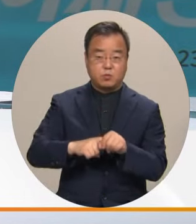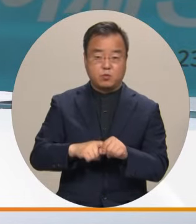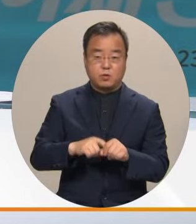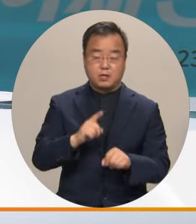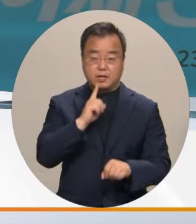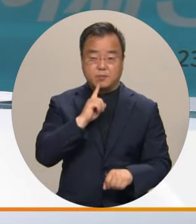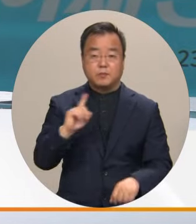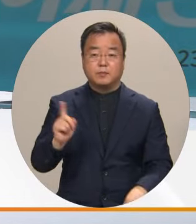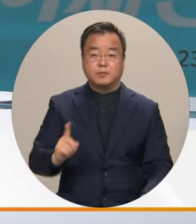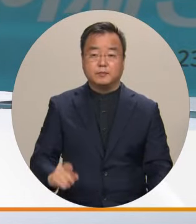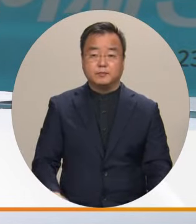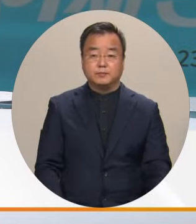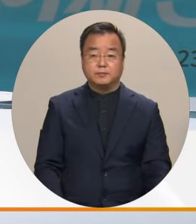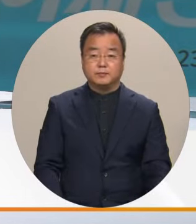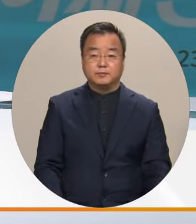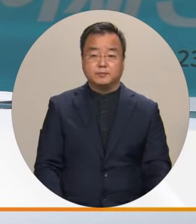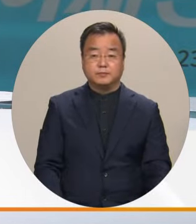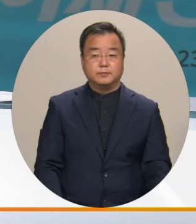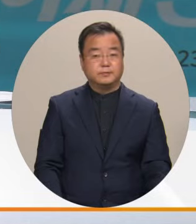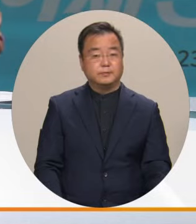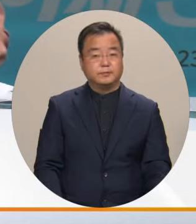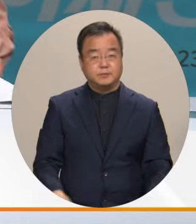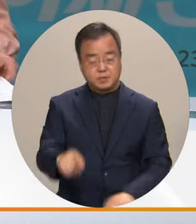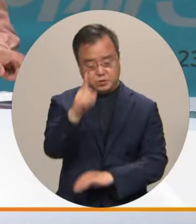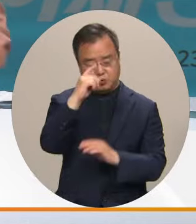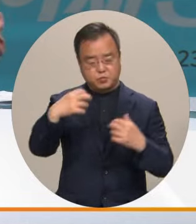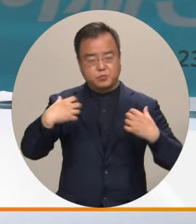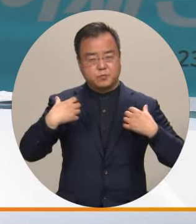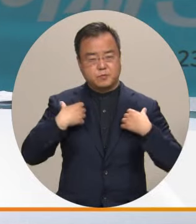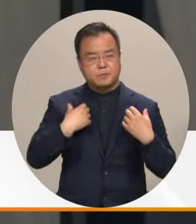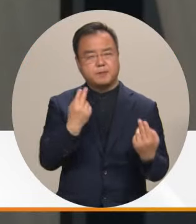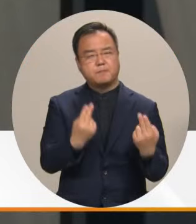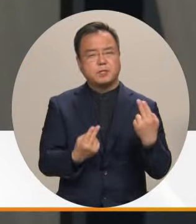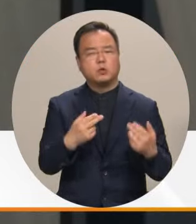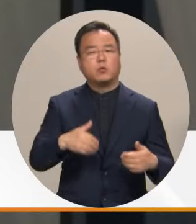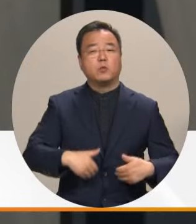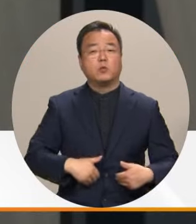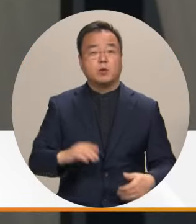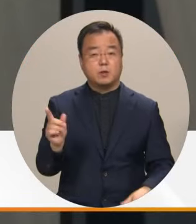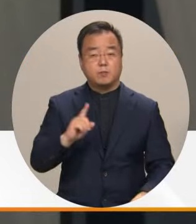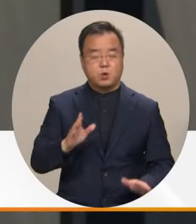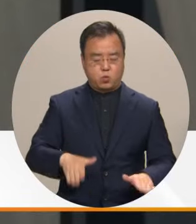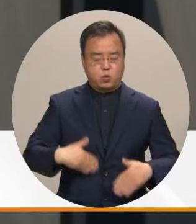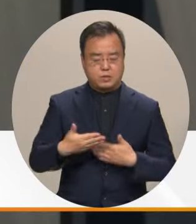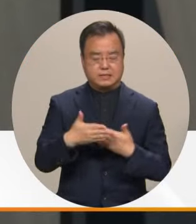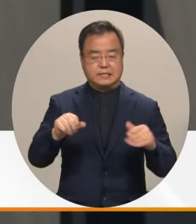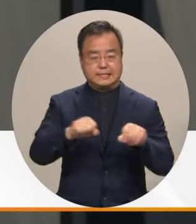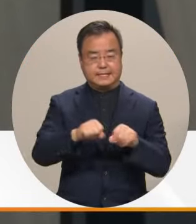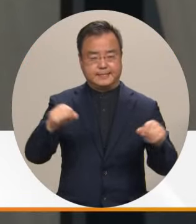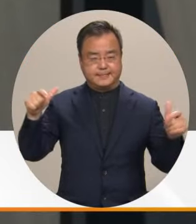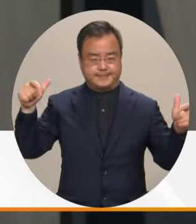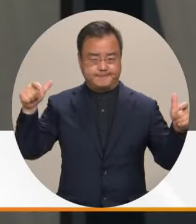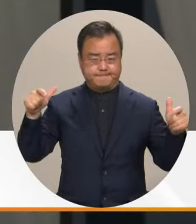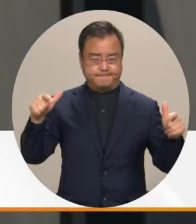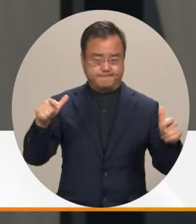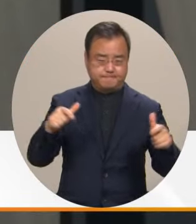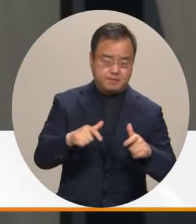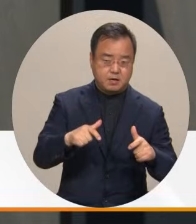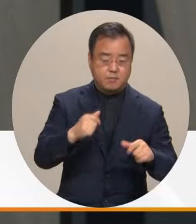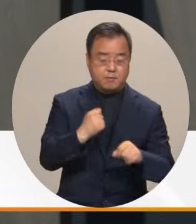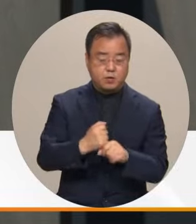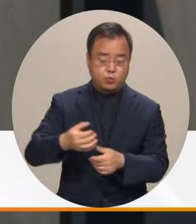에대해어떻게생각하시나요 ? 예.정부가실제로 비교해야할것은온실 가스